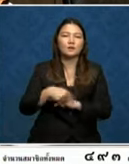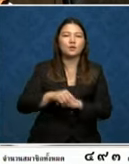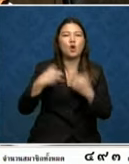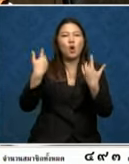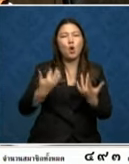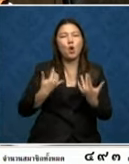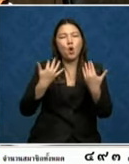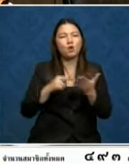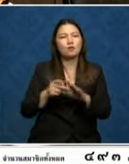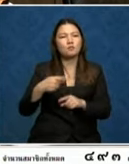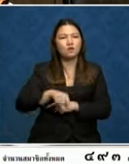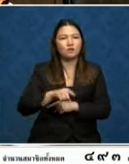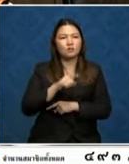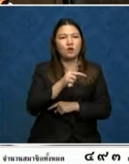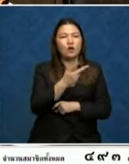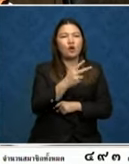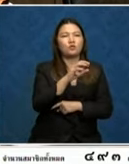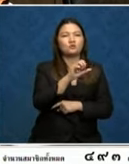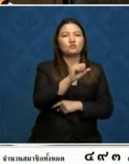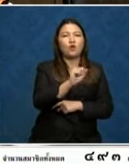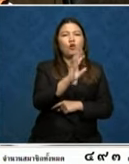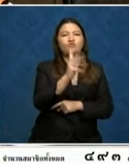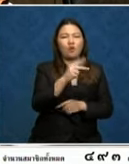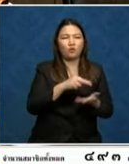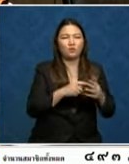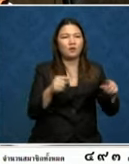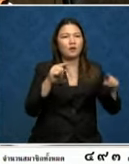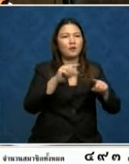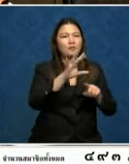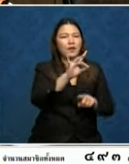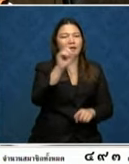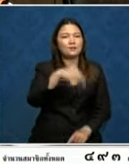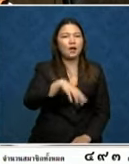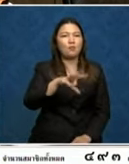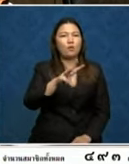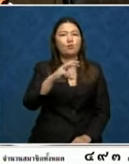า,การยกเริมคำสงคอสช. ที่ 8 ทับ 6 สูนย